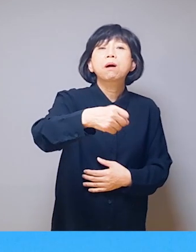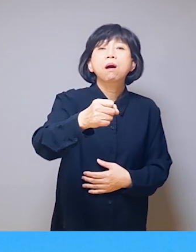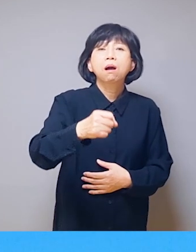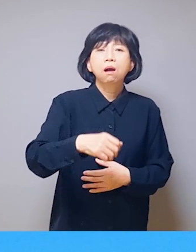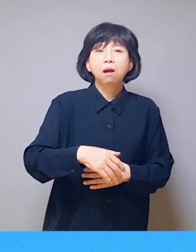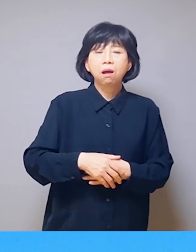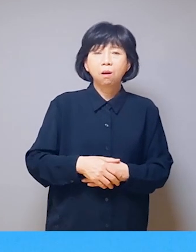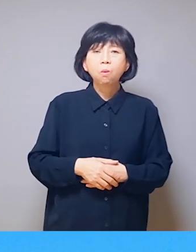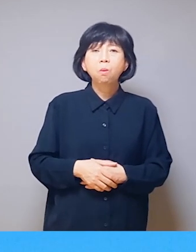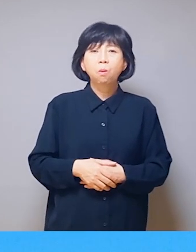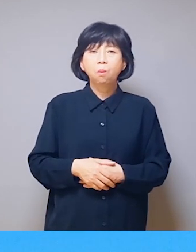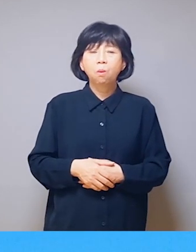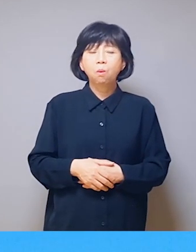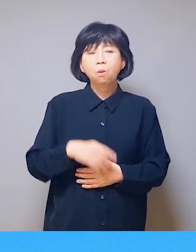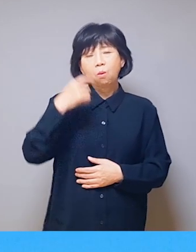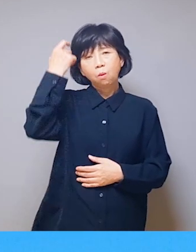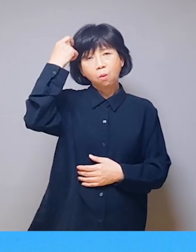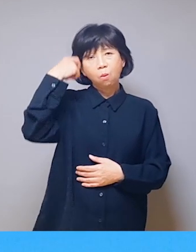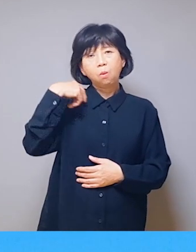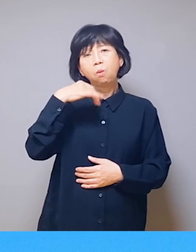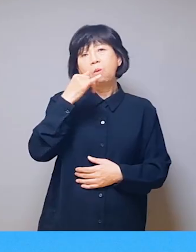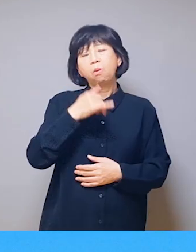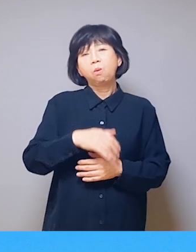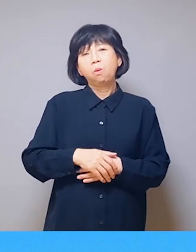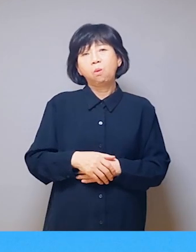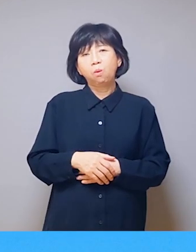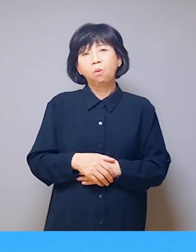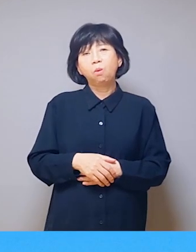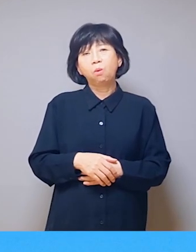목사만 아는 게 아니고 여러분들도 느끼시거든요. 네.